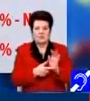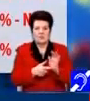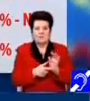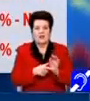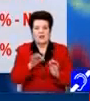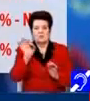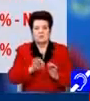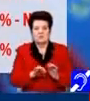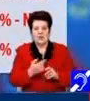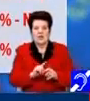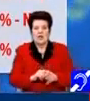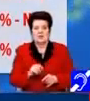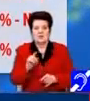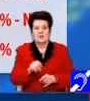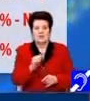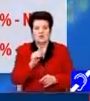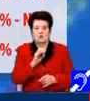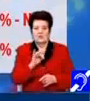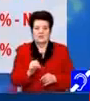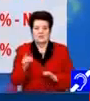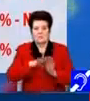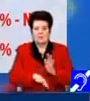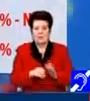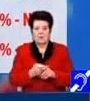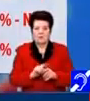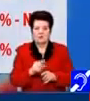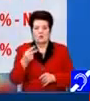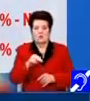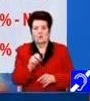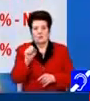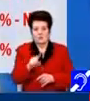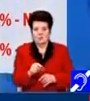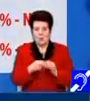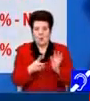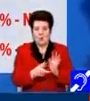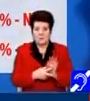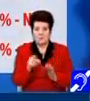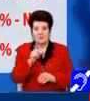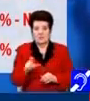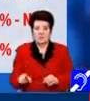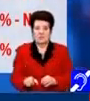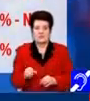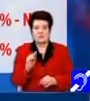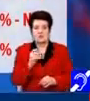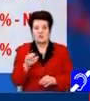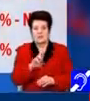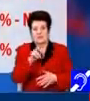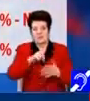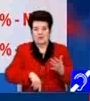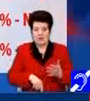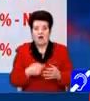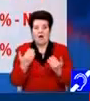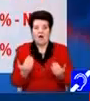15,7%. La capitolul justiție stăm și mai prost. Dacă în 2011 peste 18% din cetățeni credeau în justiția